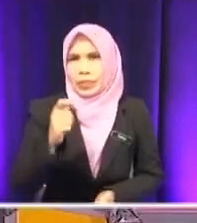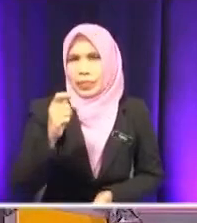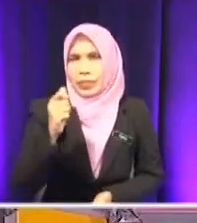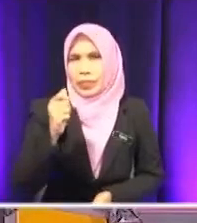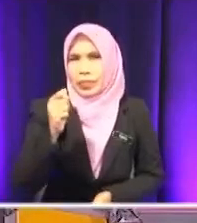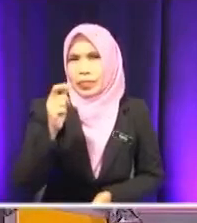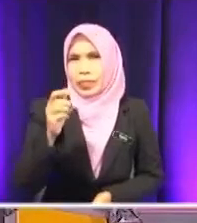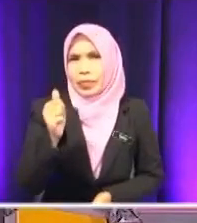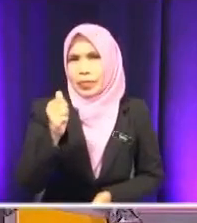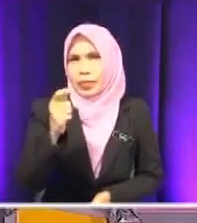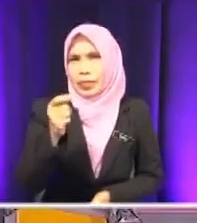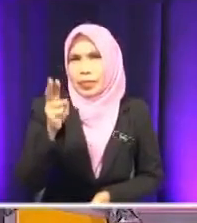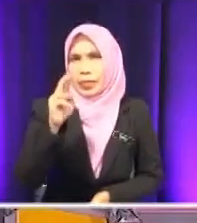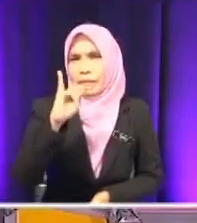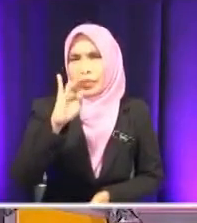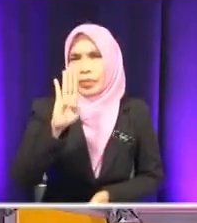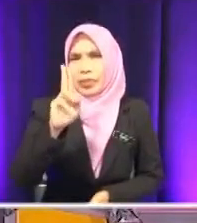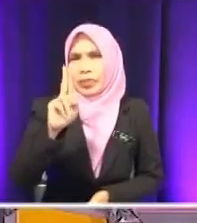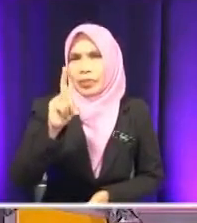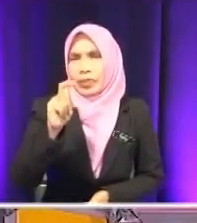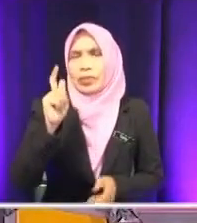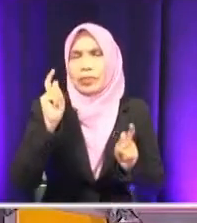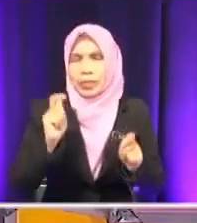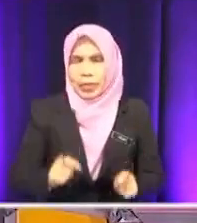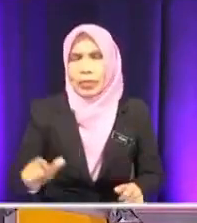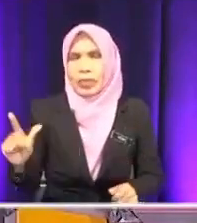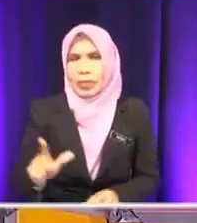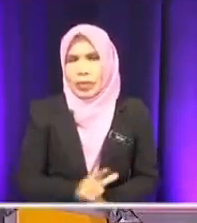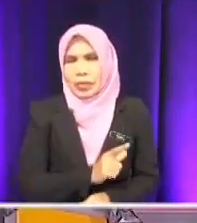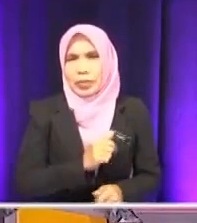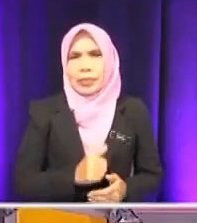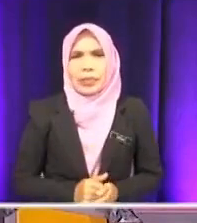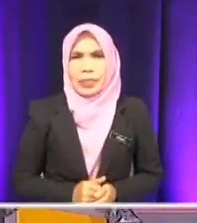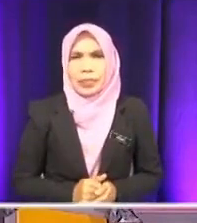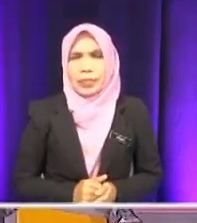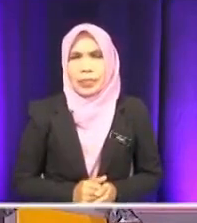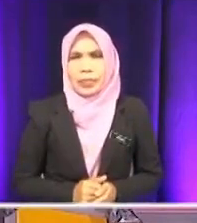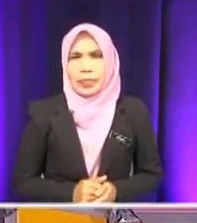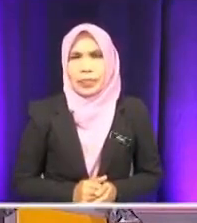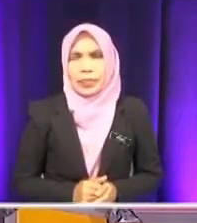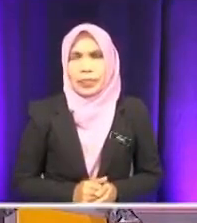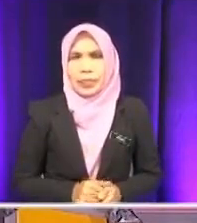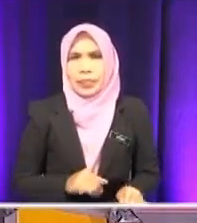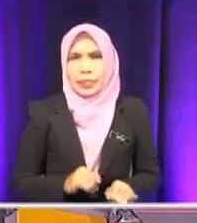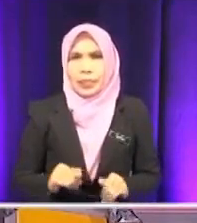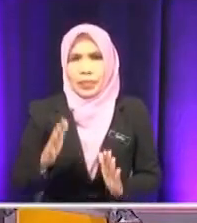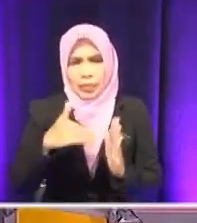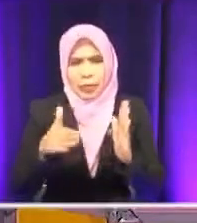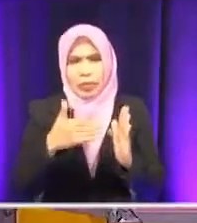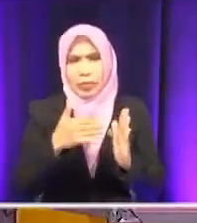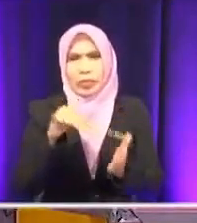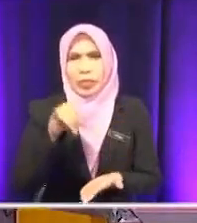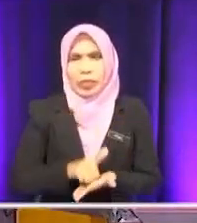dan kunci primer di tanda dan pastikan ada kunci asing jika jadwal itu ada